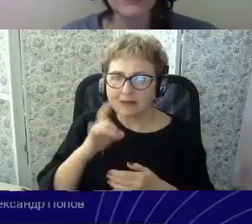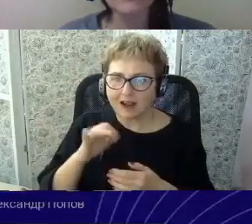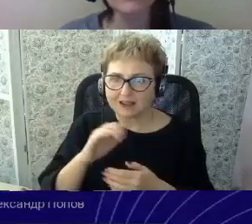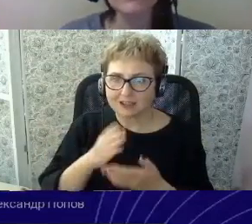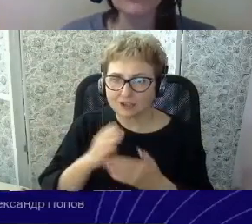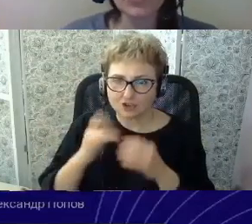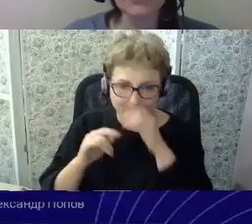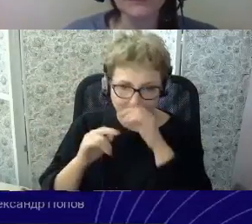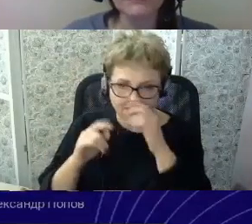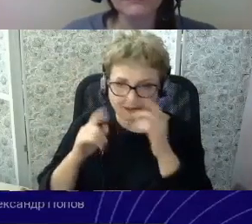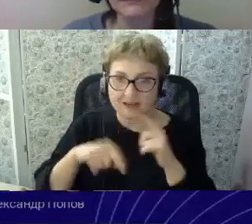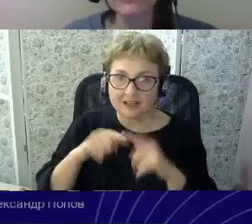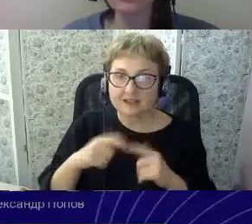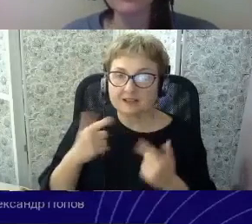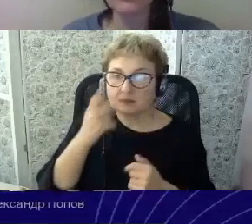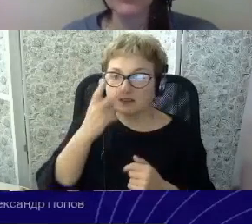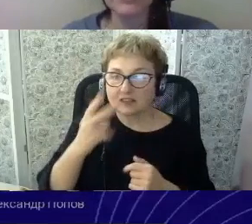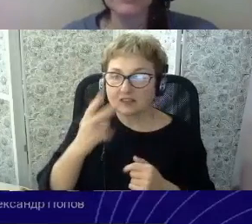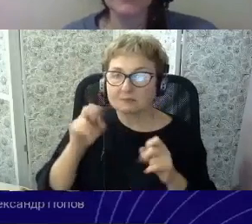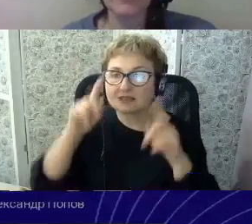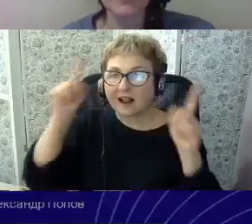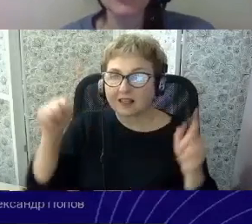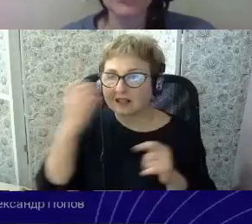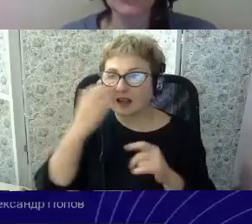шрифтом. Редко где мы можем найти тактильную